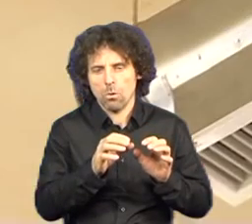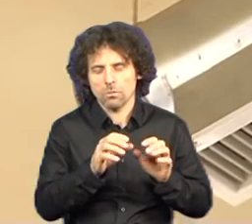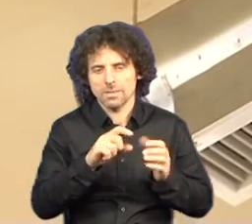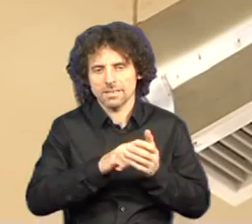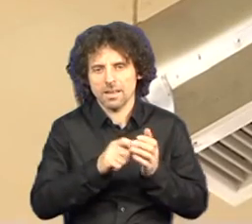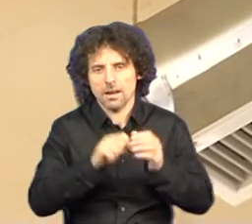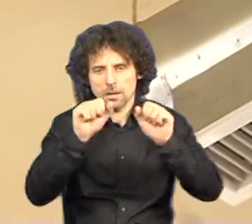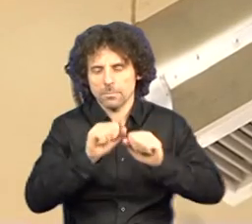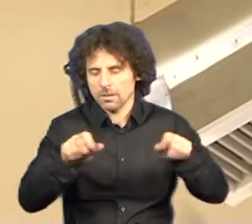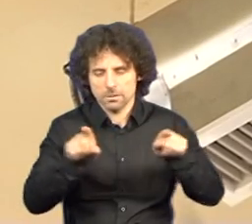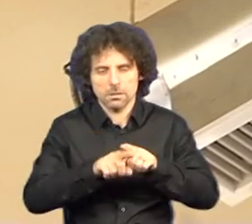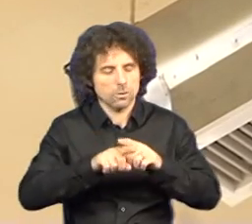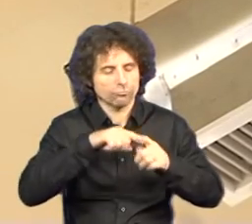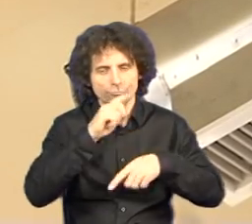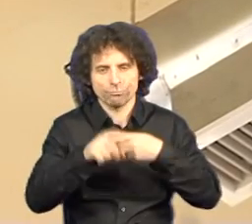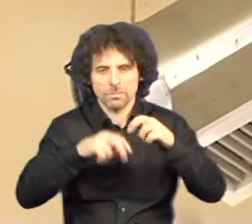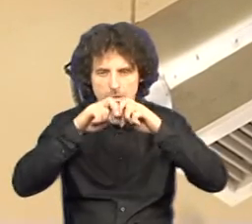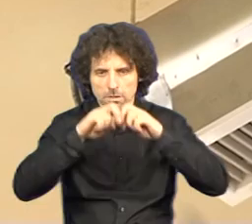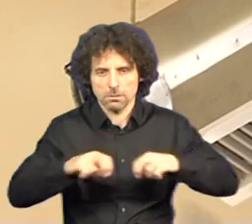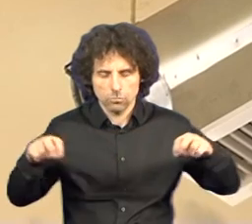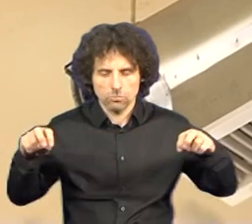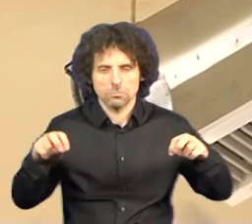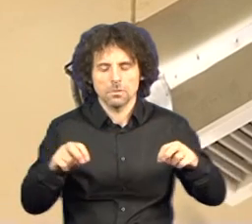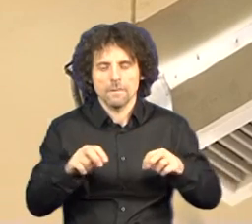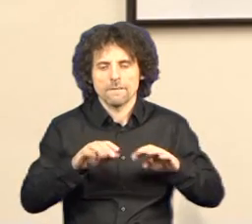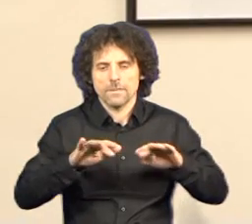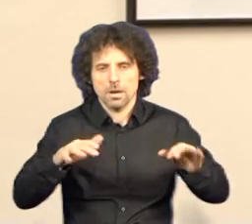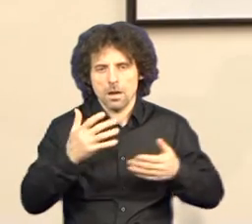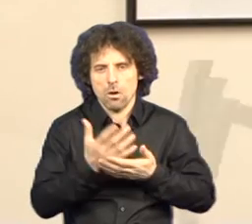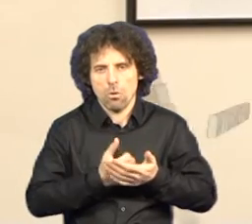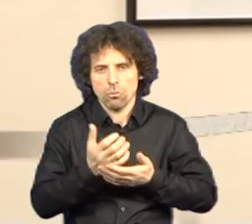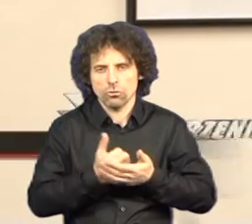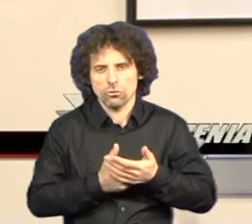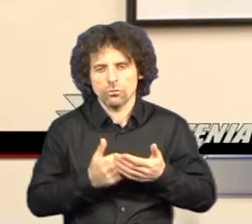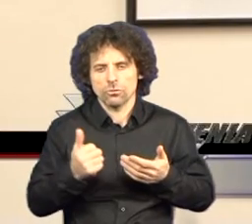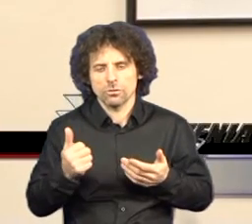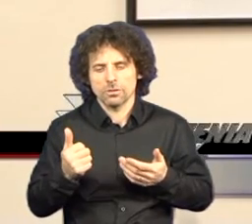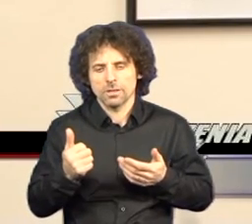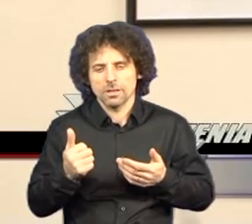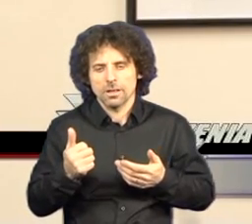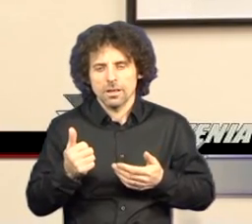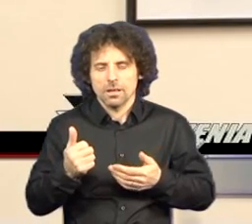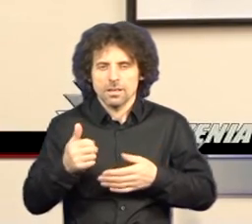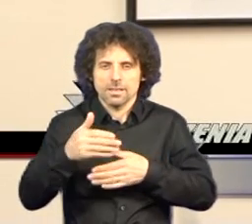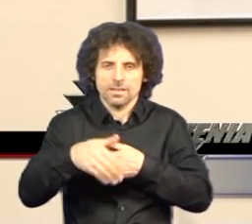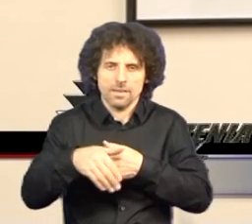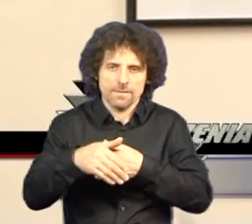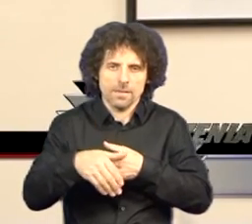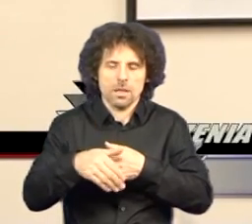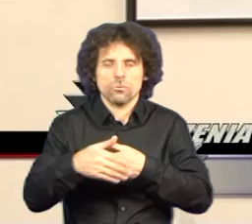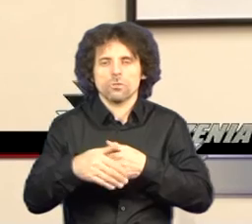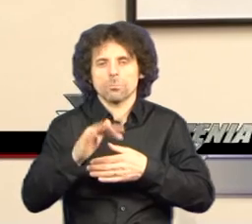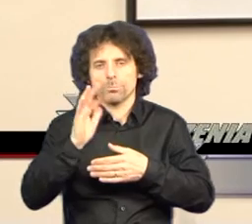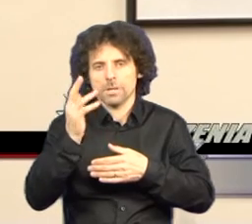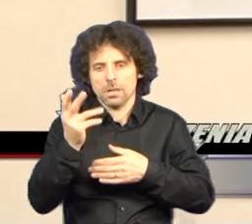sala gimnastyczna, tak gruntowny remont to dla szkoły szereg korzyści. Szkoła zyskała oczywiście piękny wygląd, nową elewację mamy,